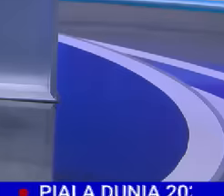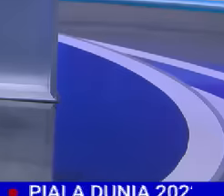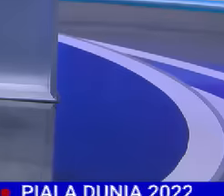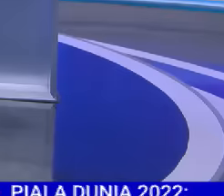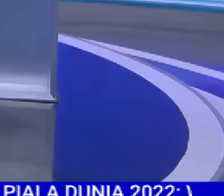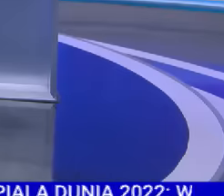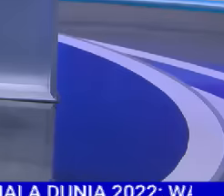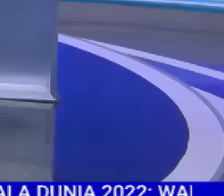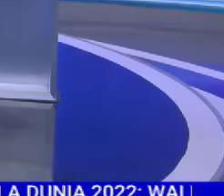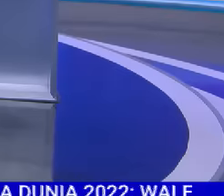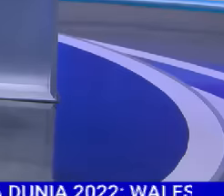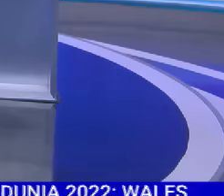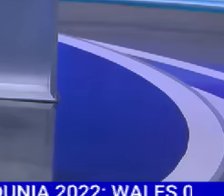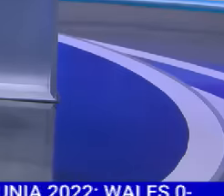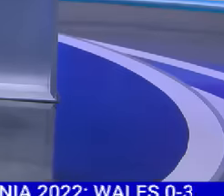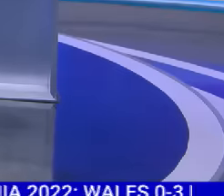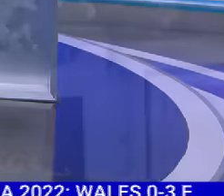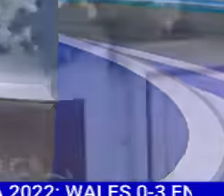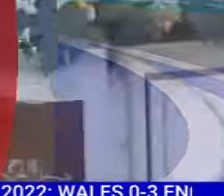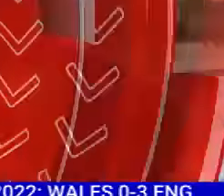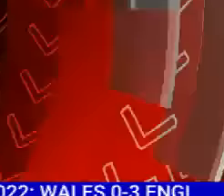malam ini